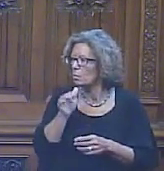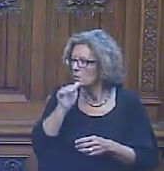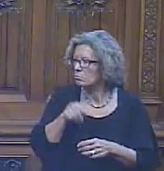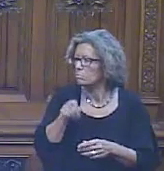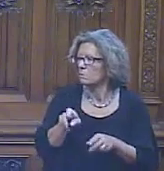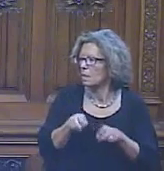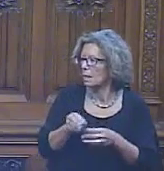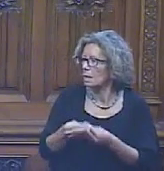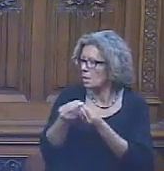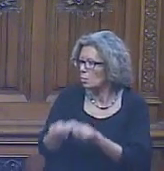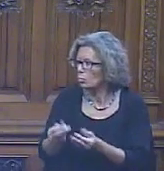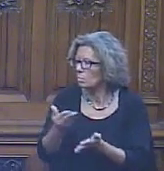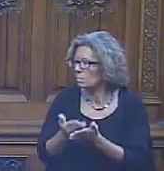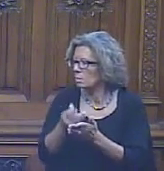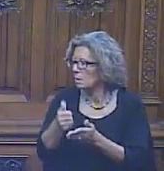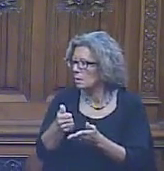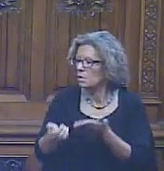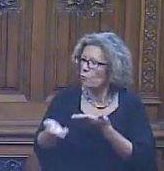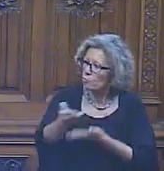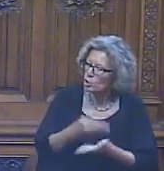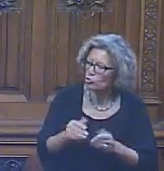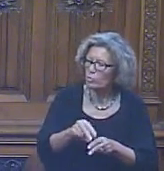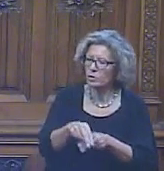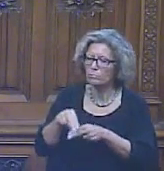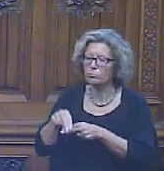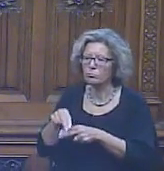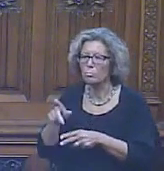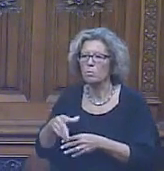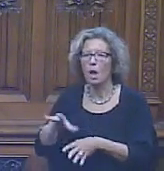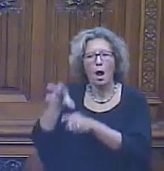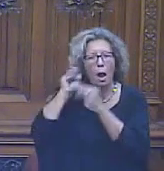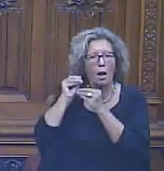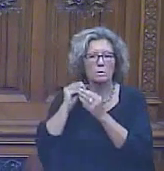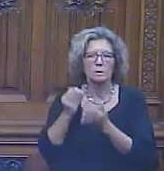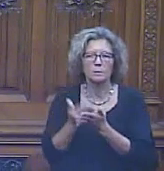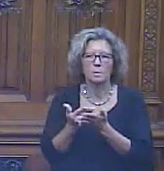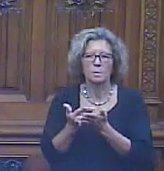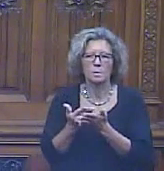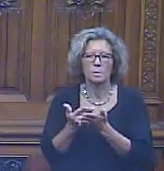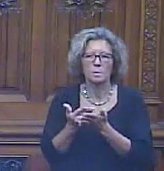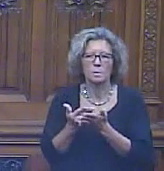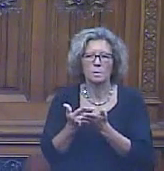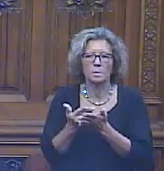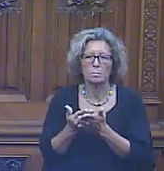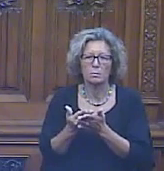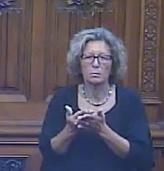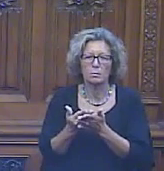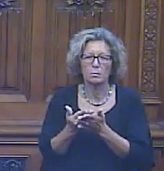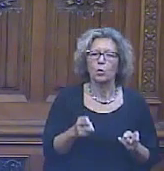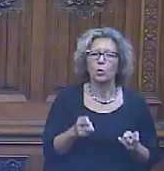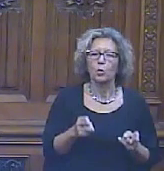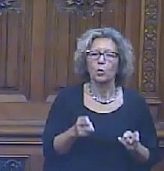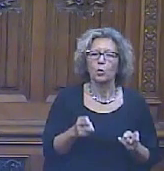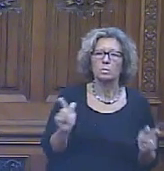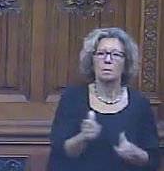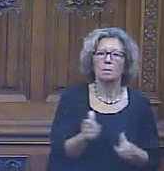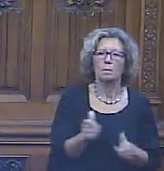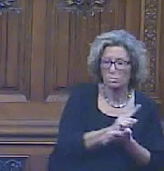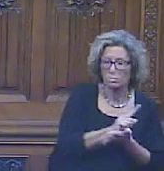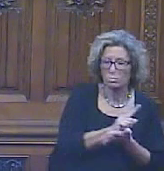werden, die einen wirtschaftlichen Rückgang akzeptieren und konzeptlos in